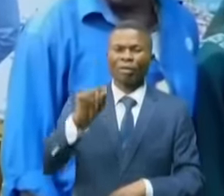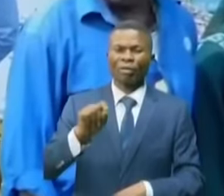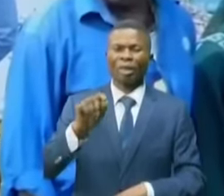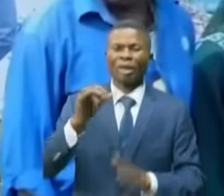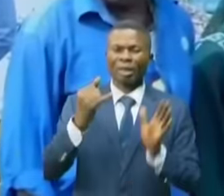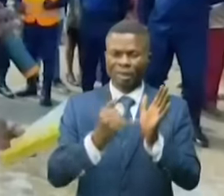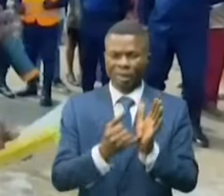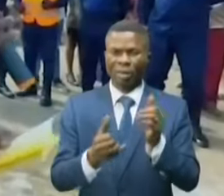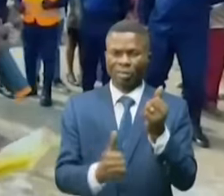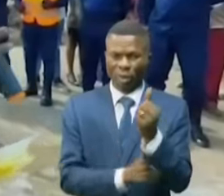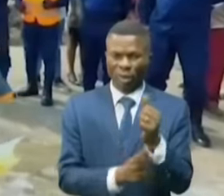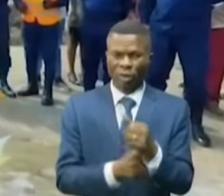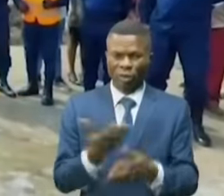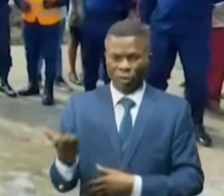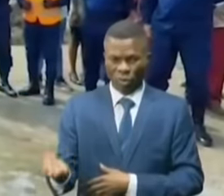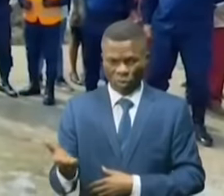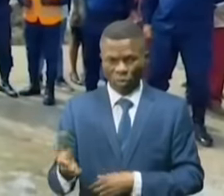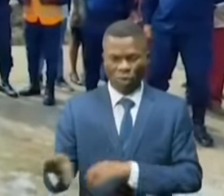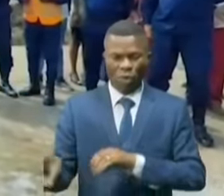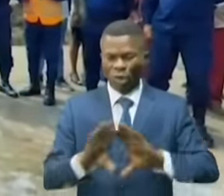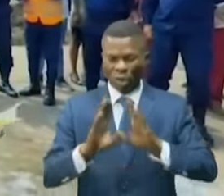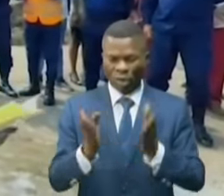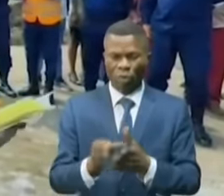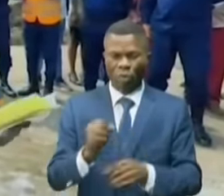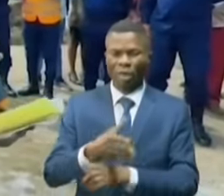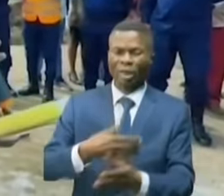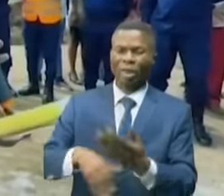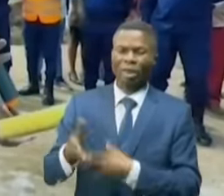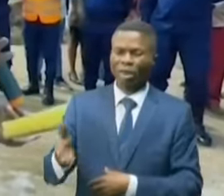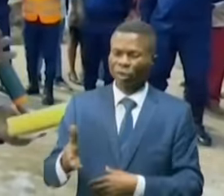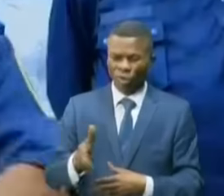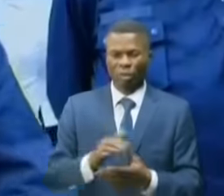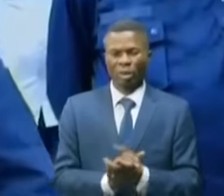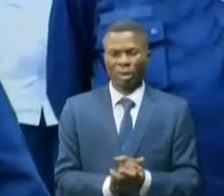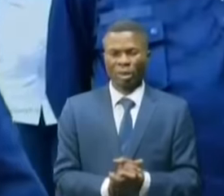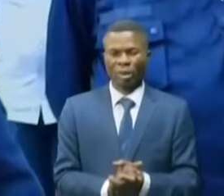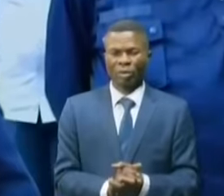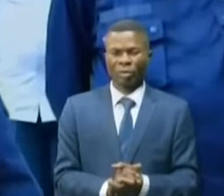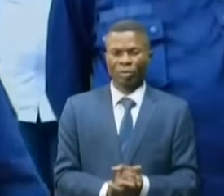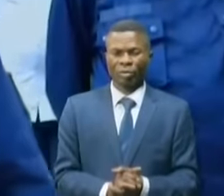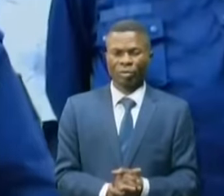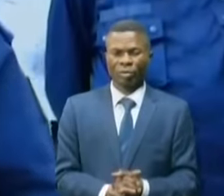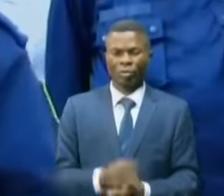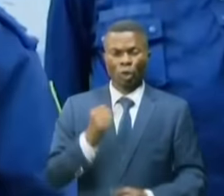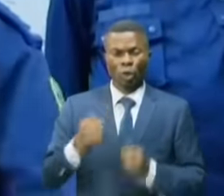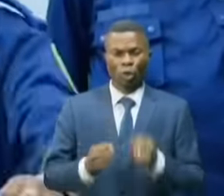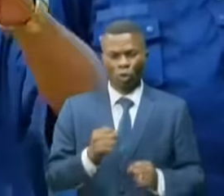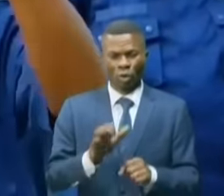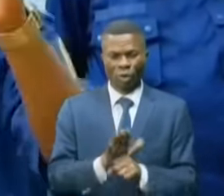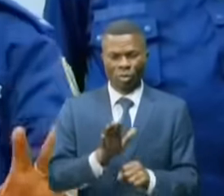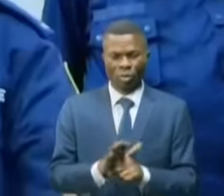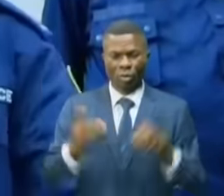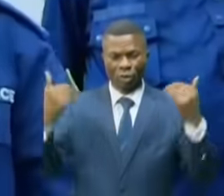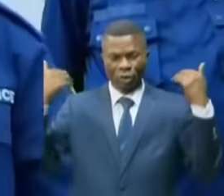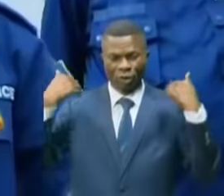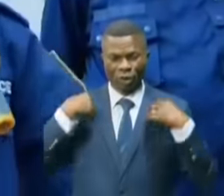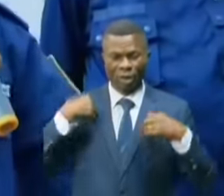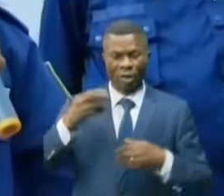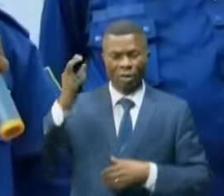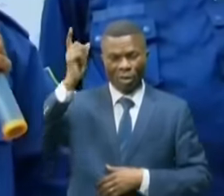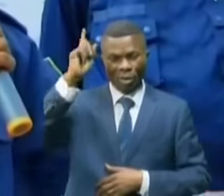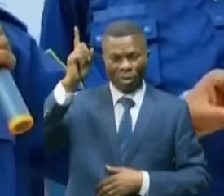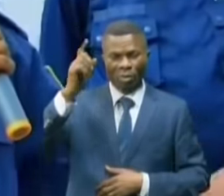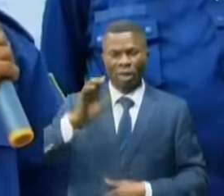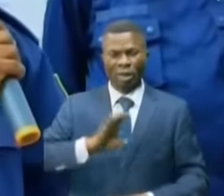de filtrer toutes les entrées plutôt et les sorties de nos populations. Une prouesse saluée par le commissaire supérieur